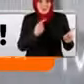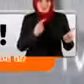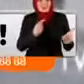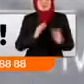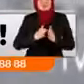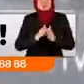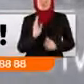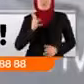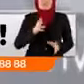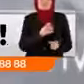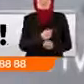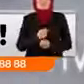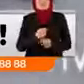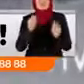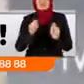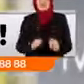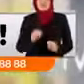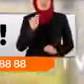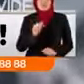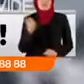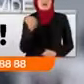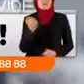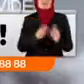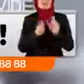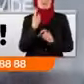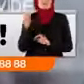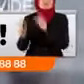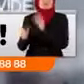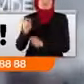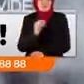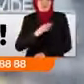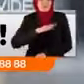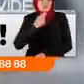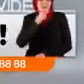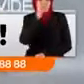gaspçılar bebekli kadına sokak ortasında hayatının şokunu Yaşattılar